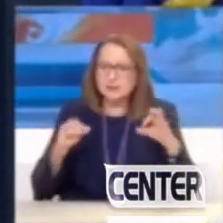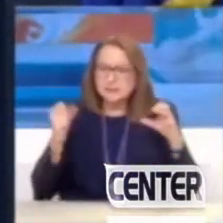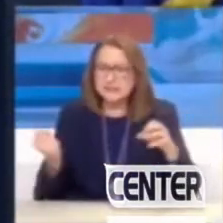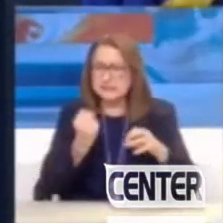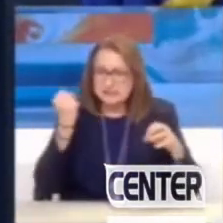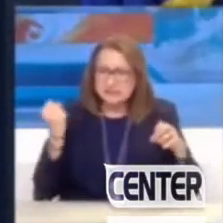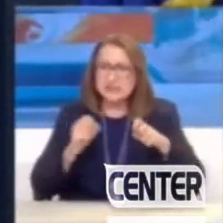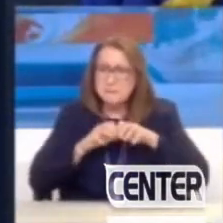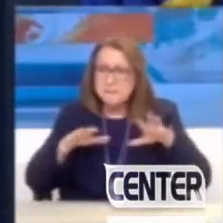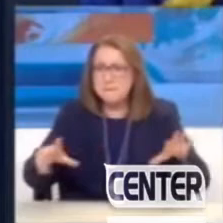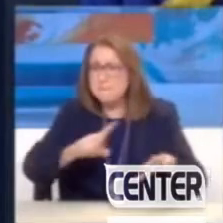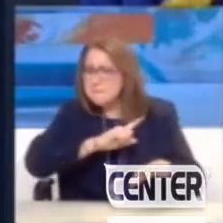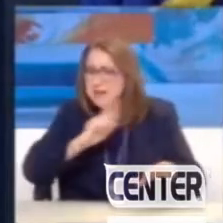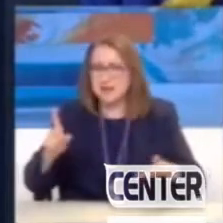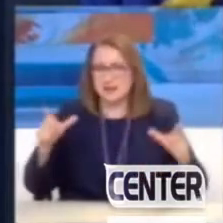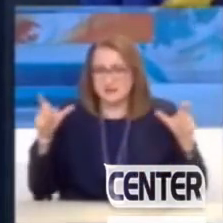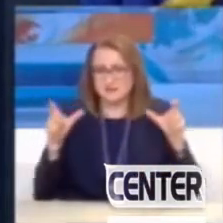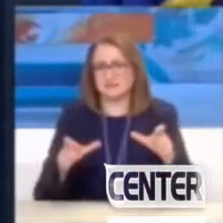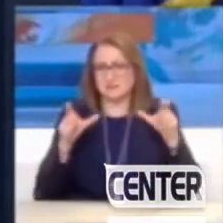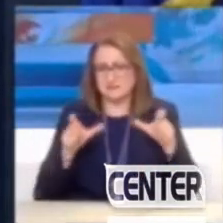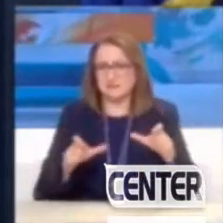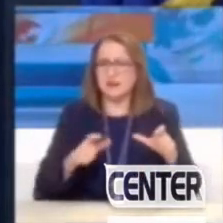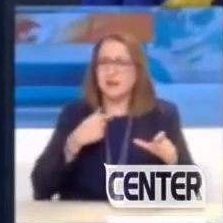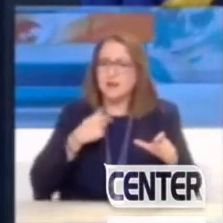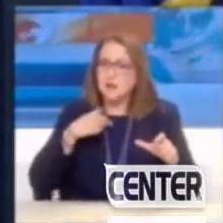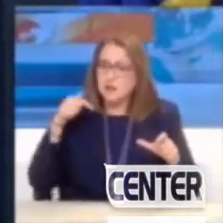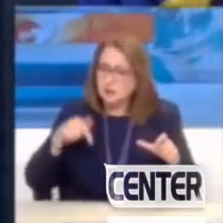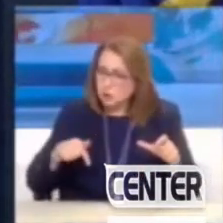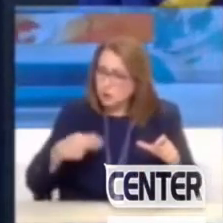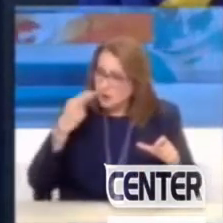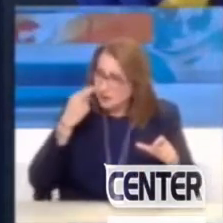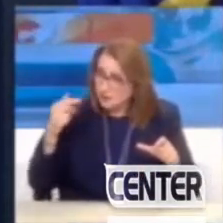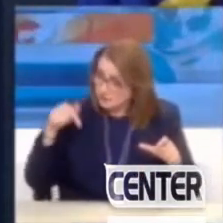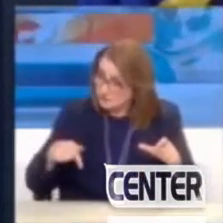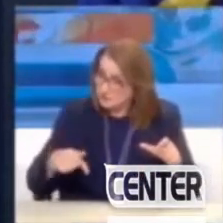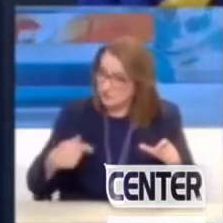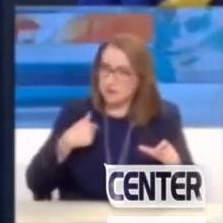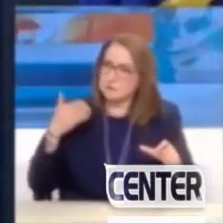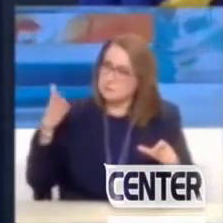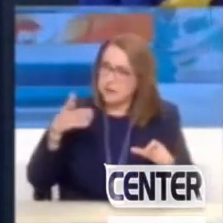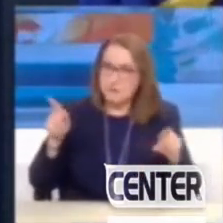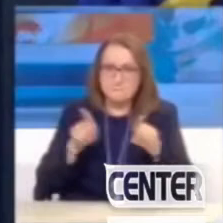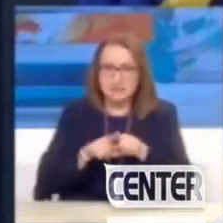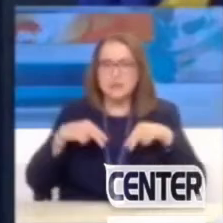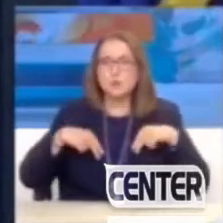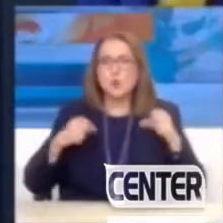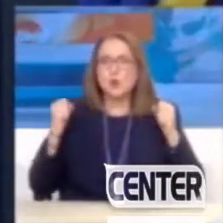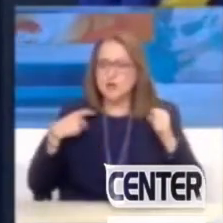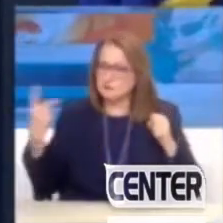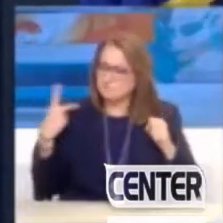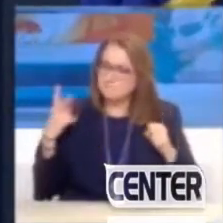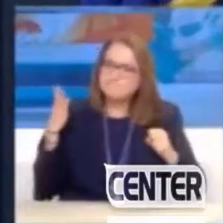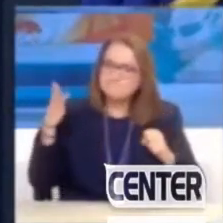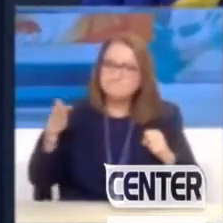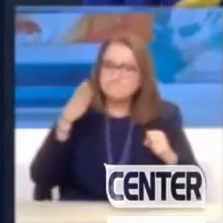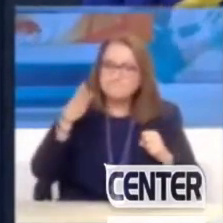διοικητικού προστίμου 1.000 ευρώ αναπρόσωπο και αναπερίπτωση. Επίσης αποθαρρύνονται αυστηρά οι ψυχαγωγικές συναθρήσεις σε δημόσιους